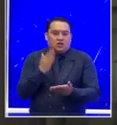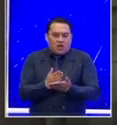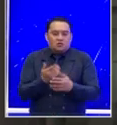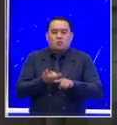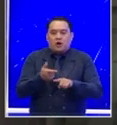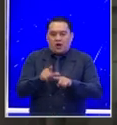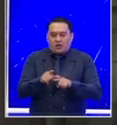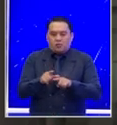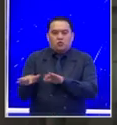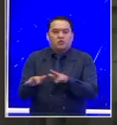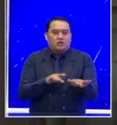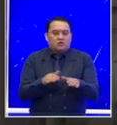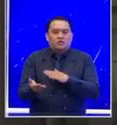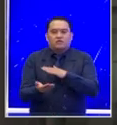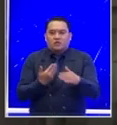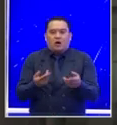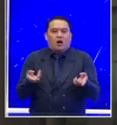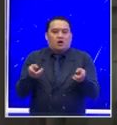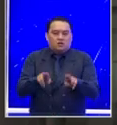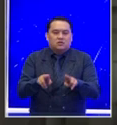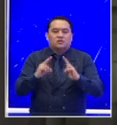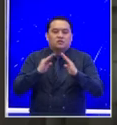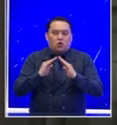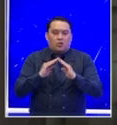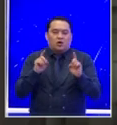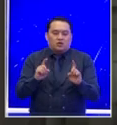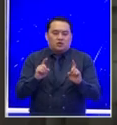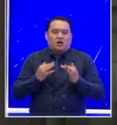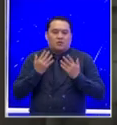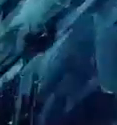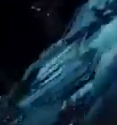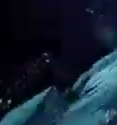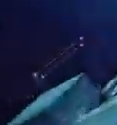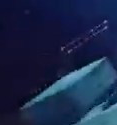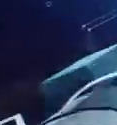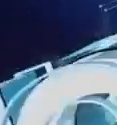поэтому призываем всех жителей соблюдать нормы требования.